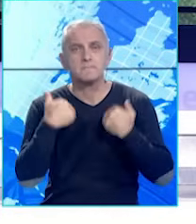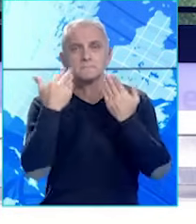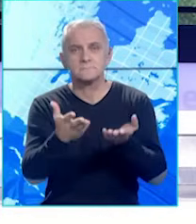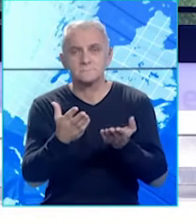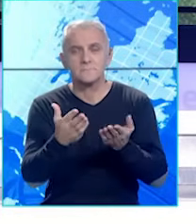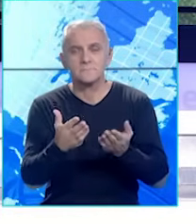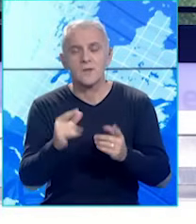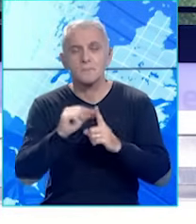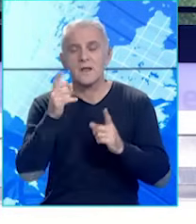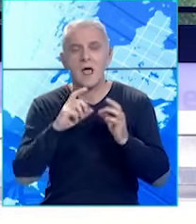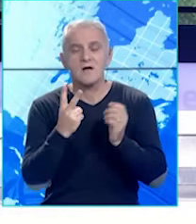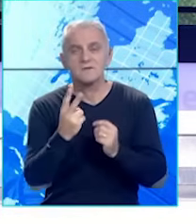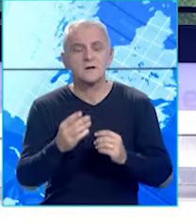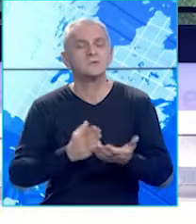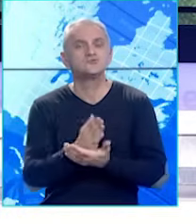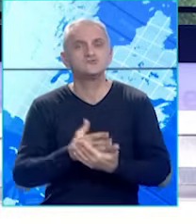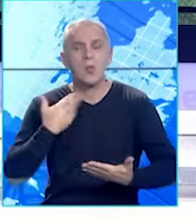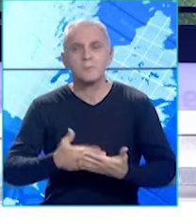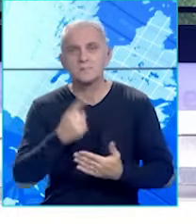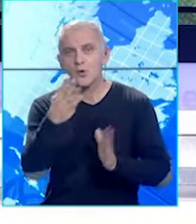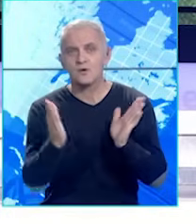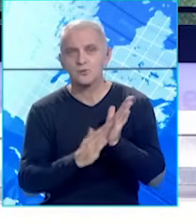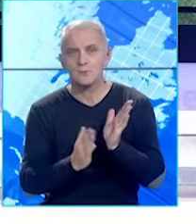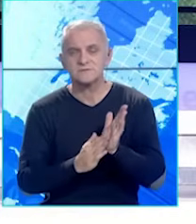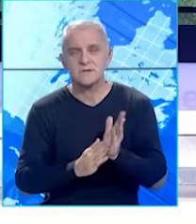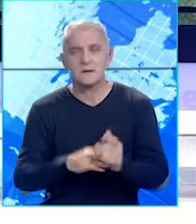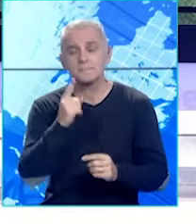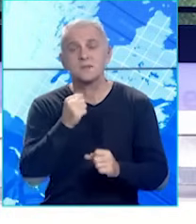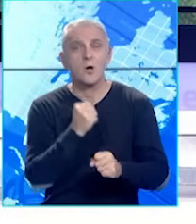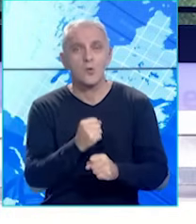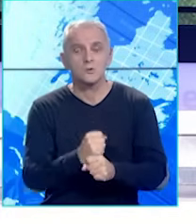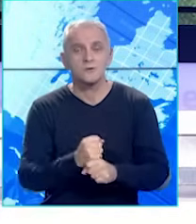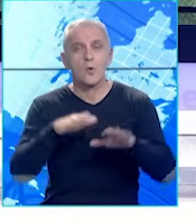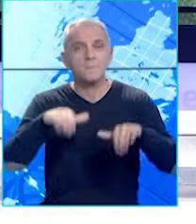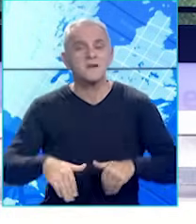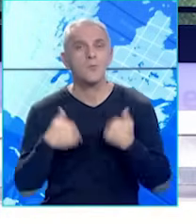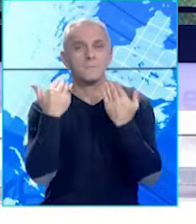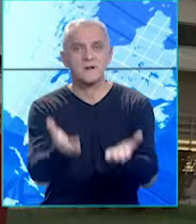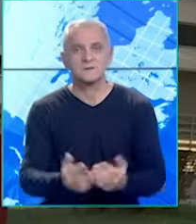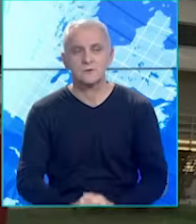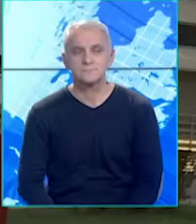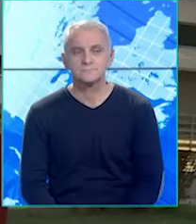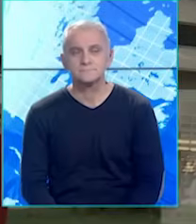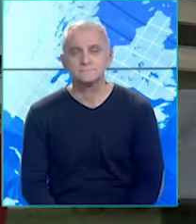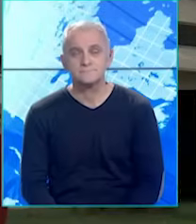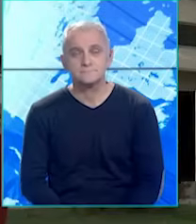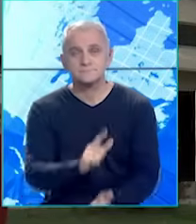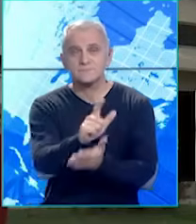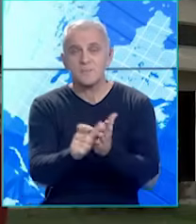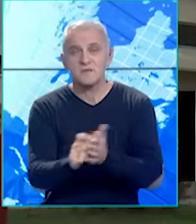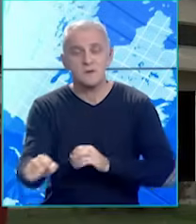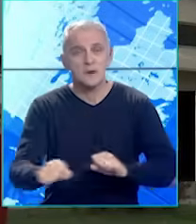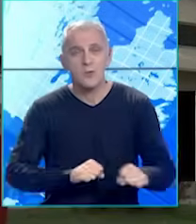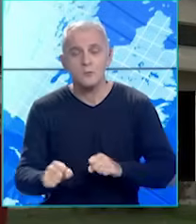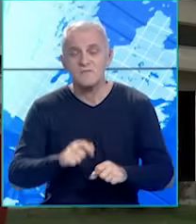preda Pilavu službene predmete i dokumentaciju, odnosno da izvrši primopredaju. Privremeni upravni